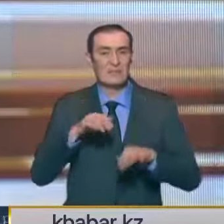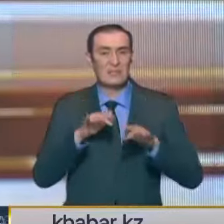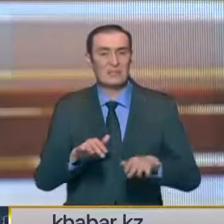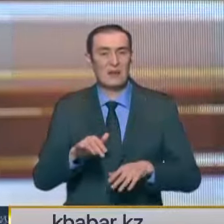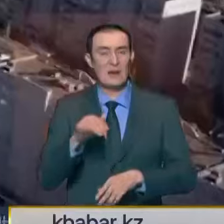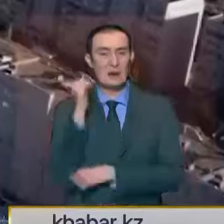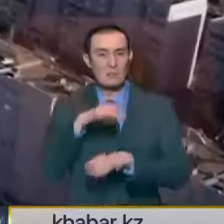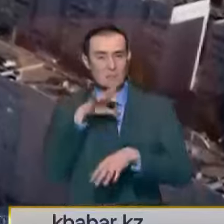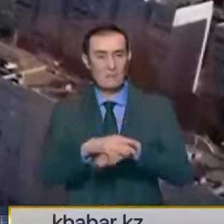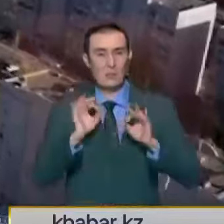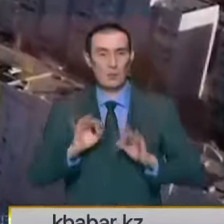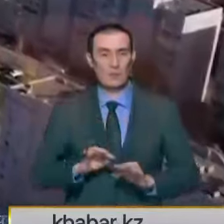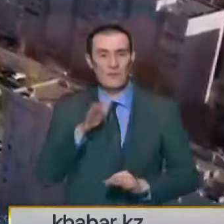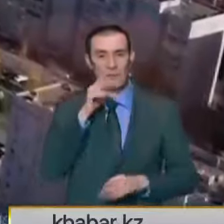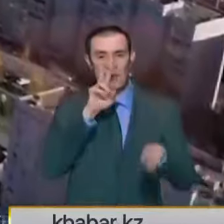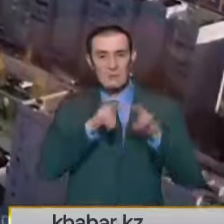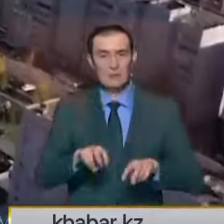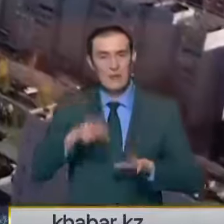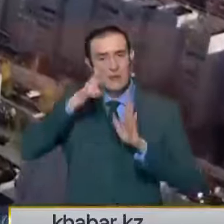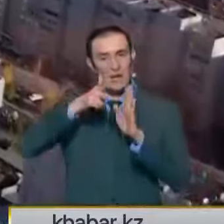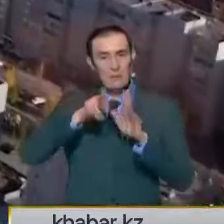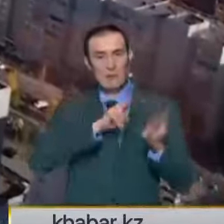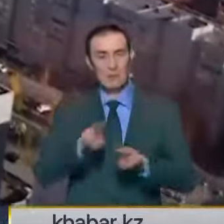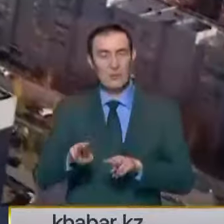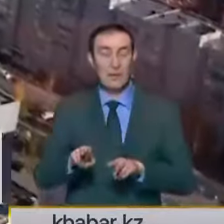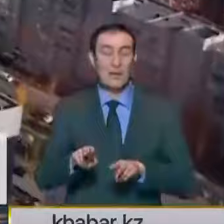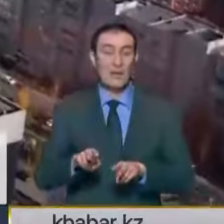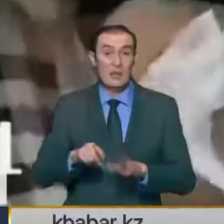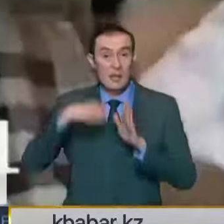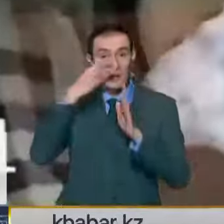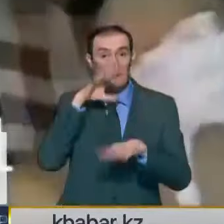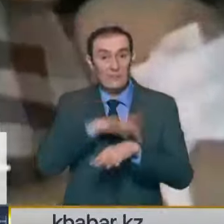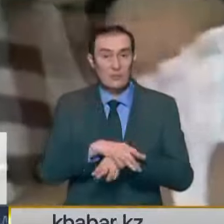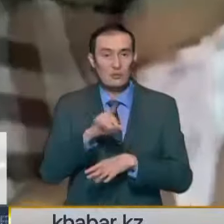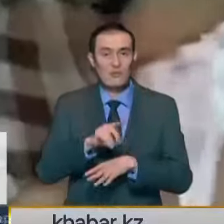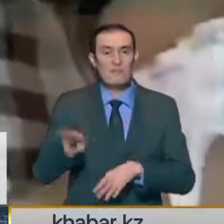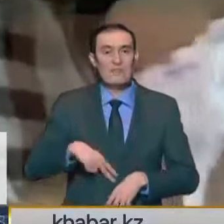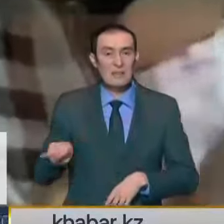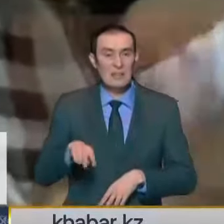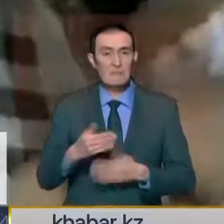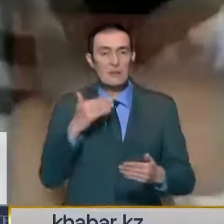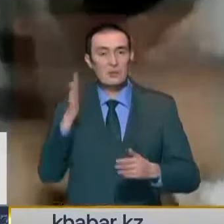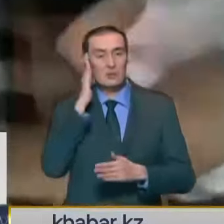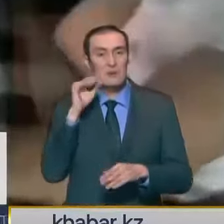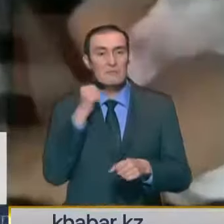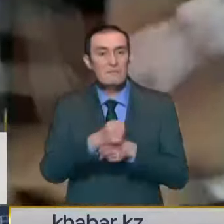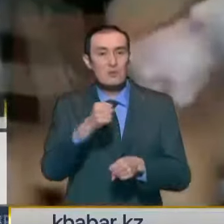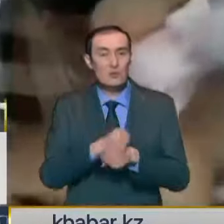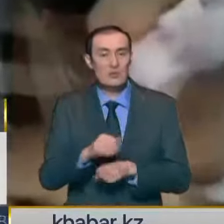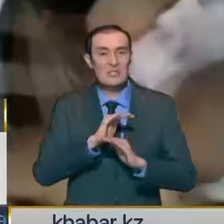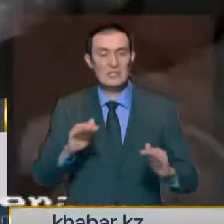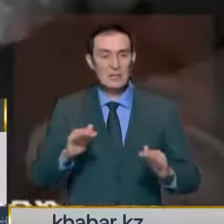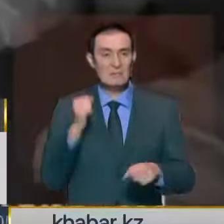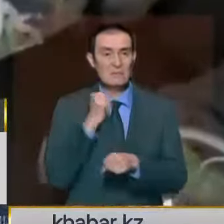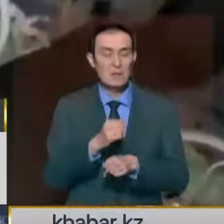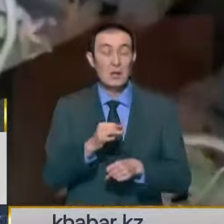персонала обнаружила прокуратура при осмотре камер видеонаблюдения на кадрах видно как воспитательница перед сном бьёт детей по животу плечам